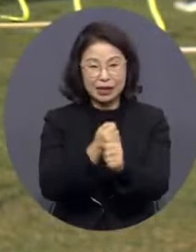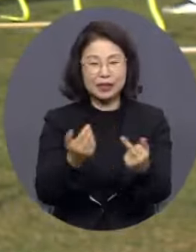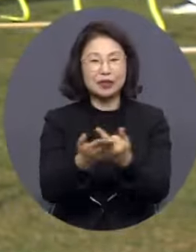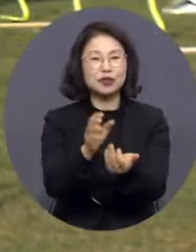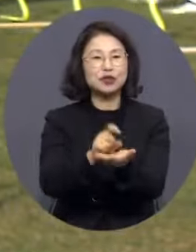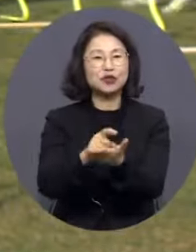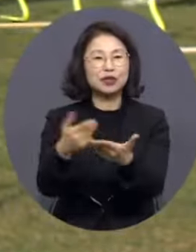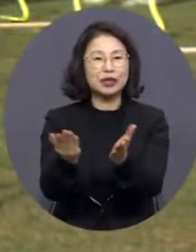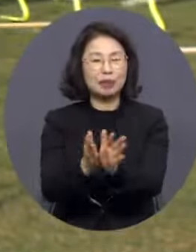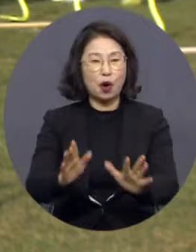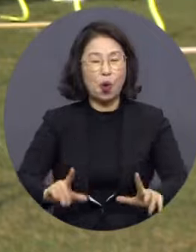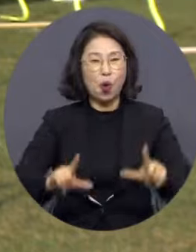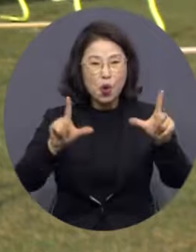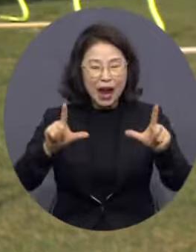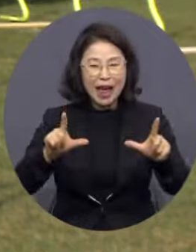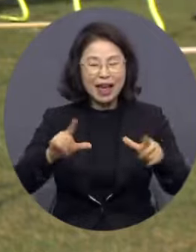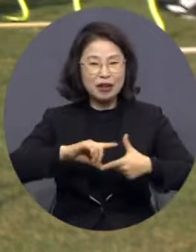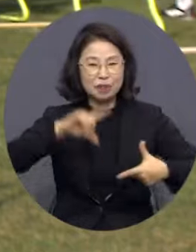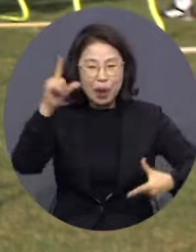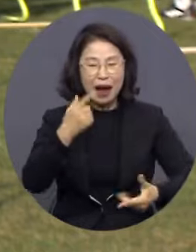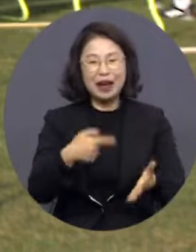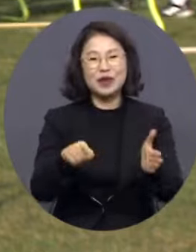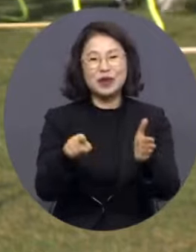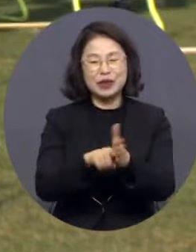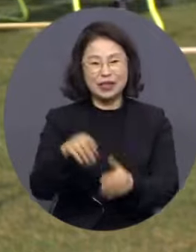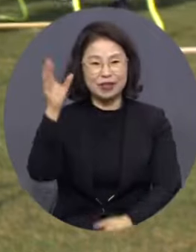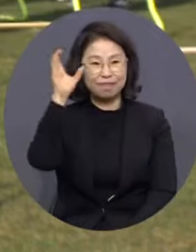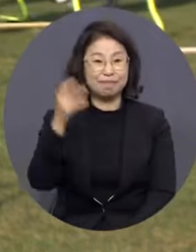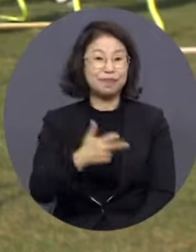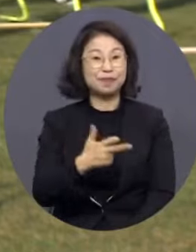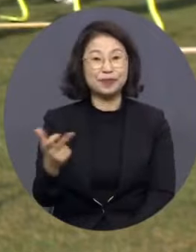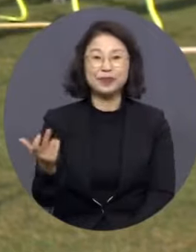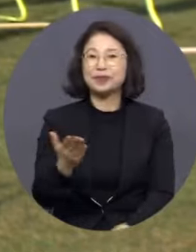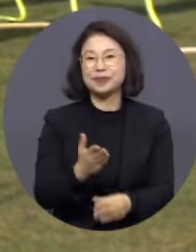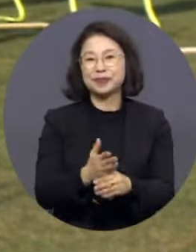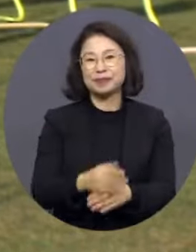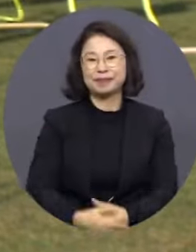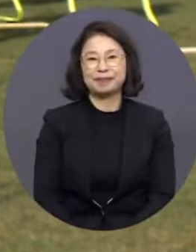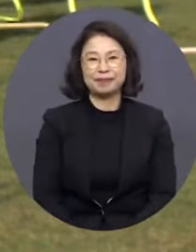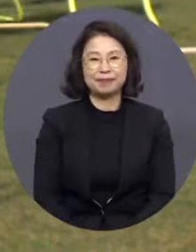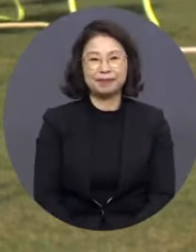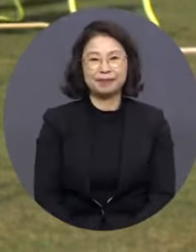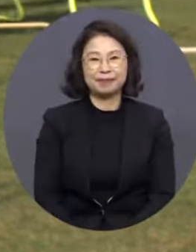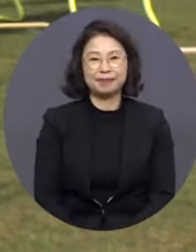유나이티드가 올 시즌 돌풍의 주역으로 떠오를지 기대가 커지고 있습니다. MBC 뉴스 홍수현입니다.